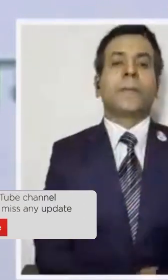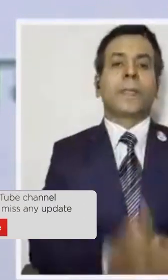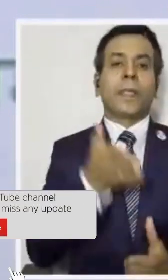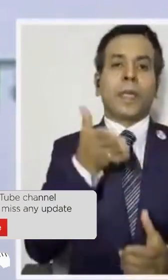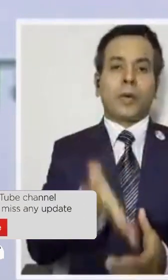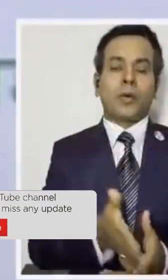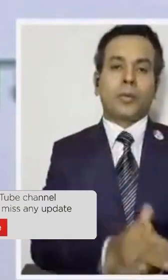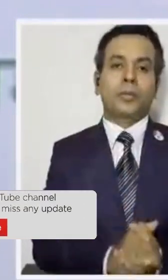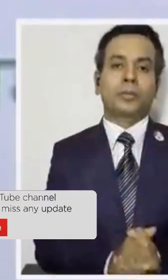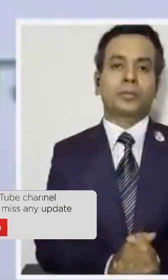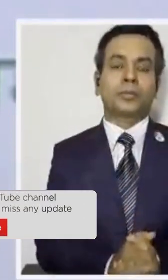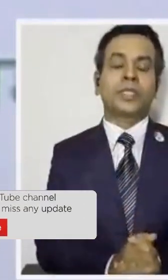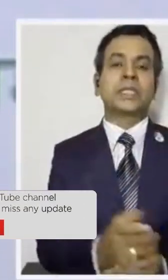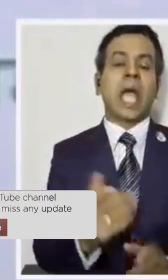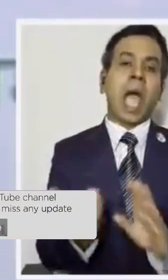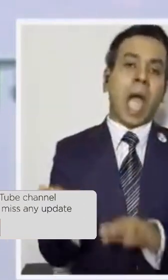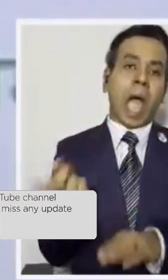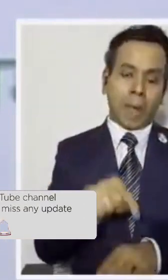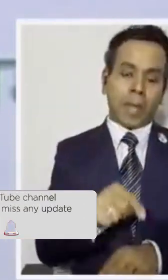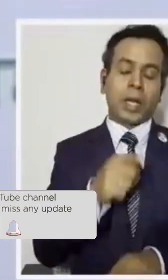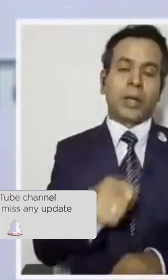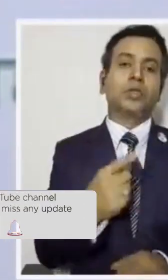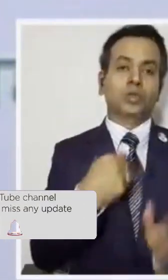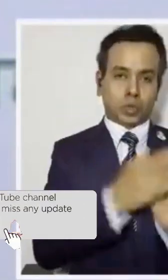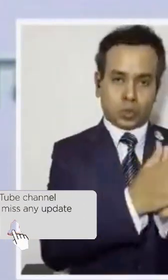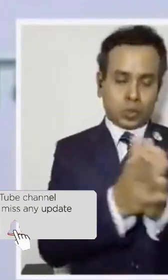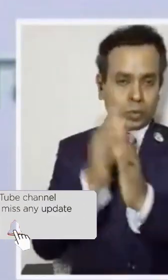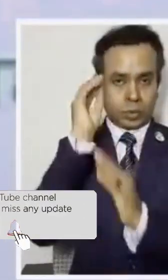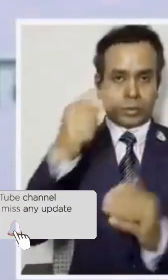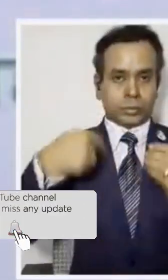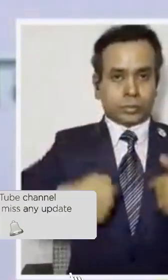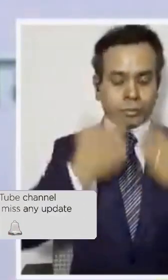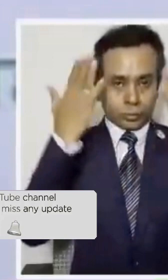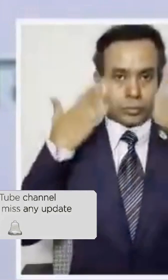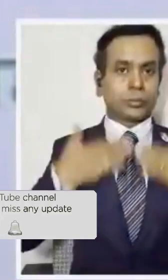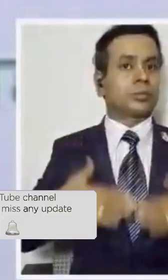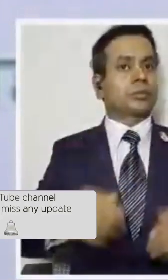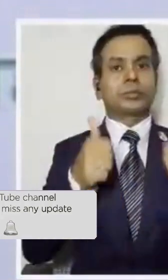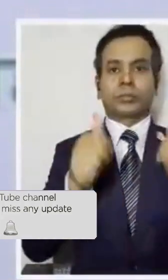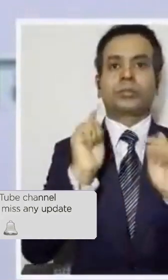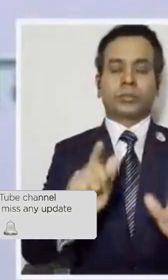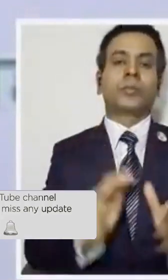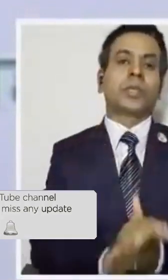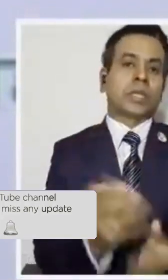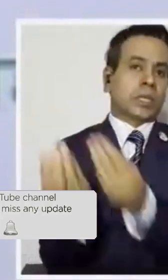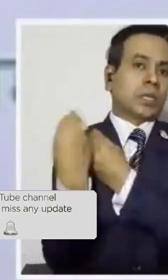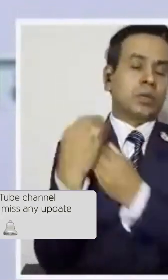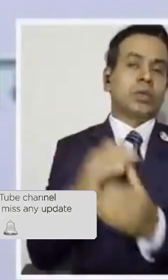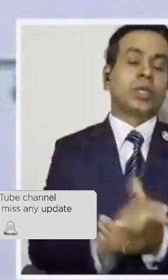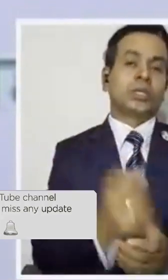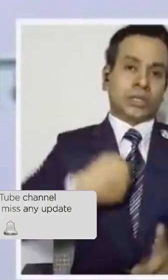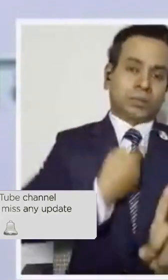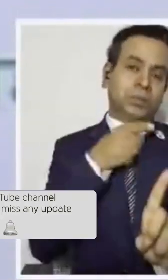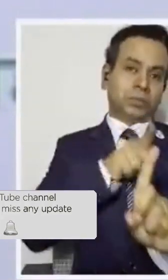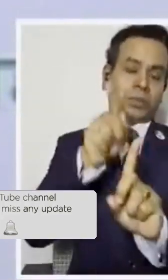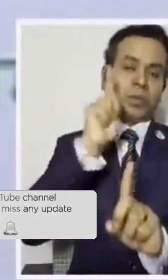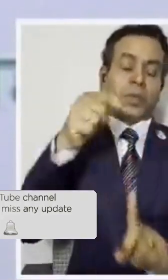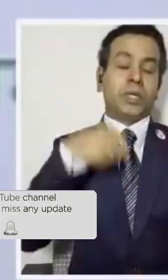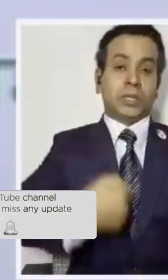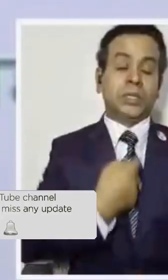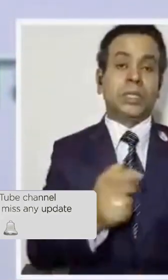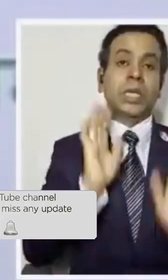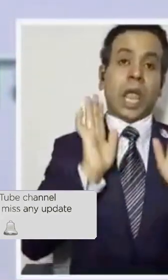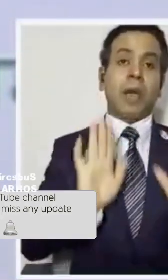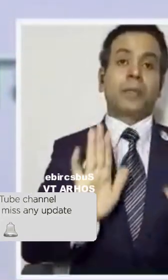সুস্থতা নিজের হাতে, আমরা যেন নিজে সচেতন হই, সতর্ক থাকি, নিজেদেরকে সুরক্ষিত রাখি। যেগুলো স্বাস্থ্য নিয়ম